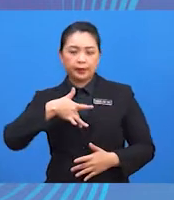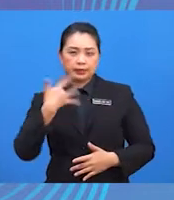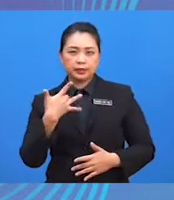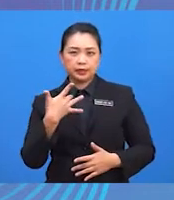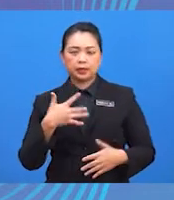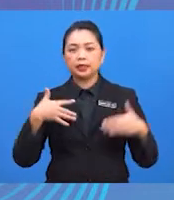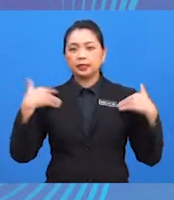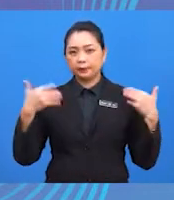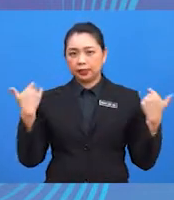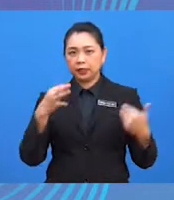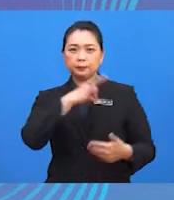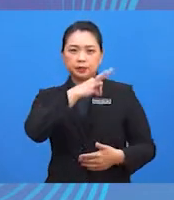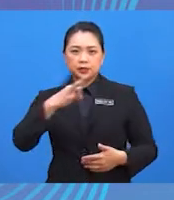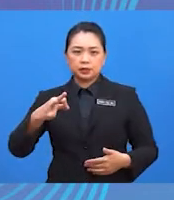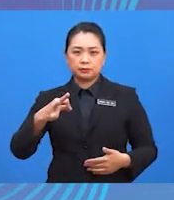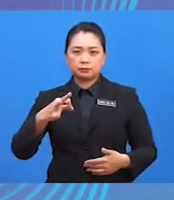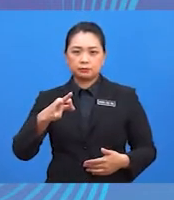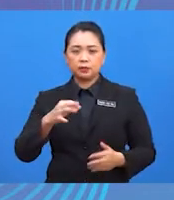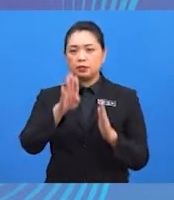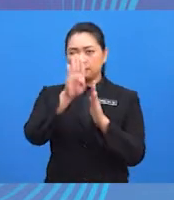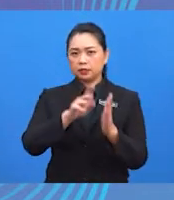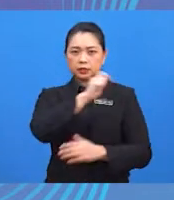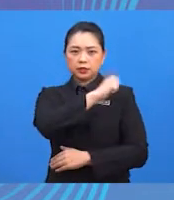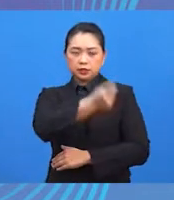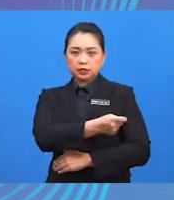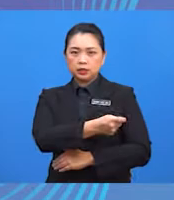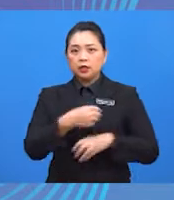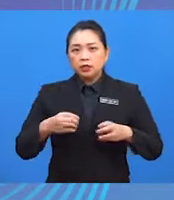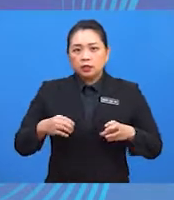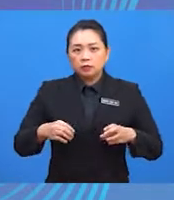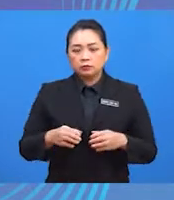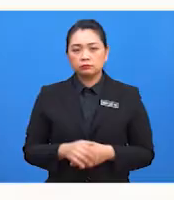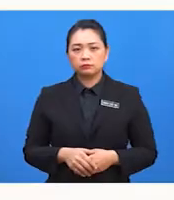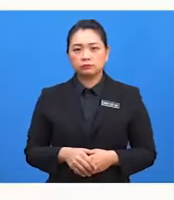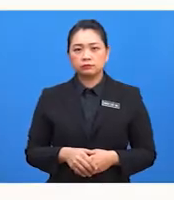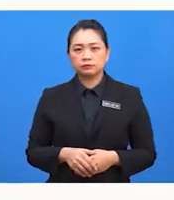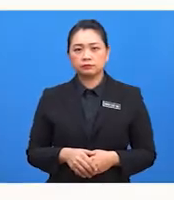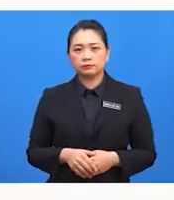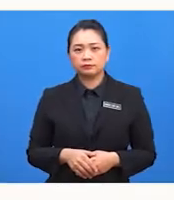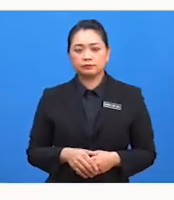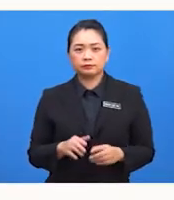bertenaga, cemas, huru-hara dan sebagainya.